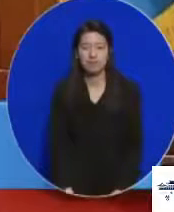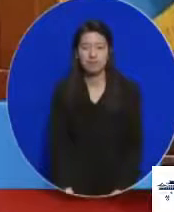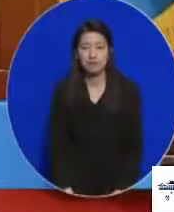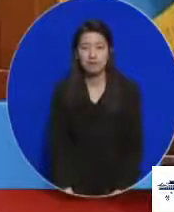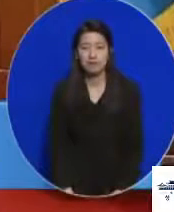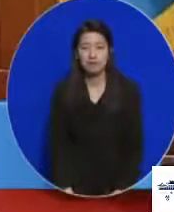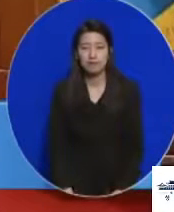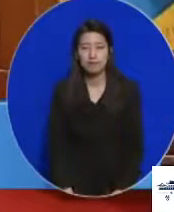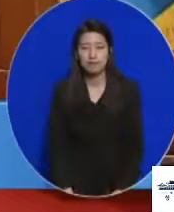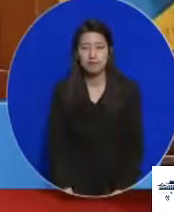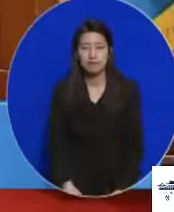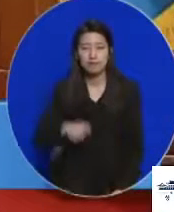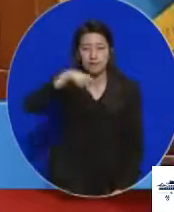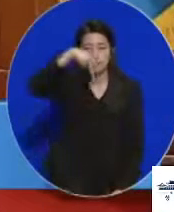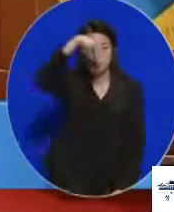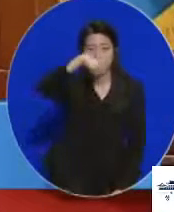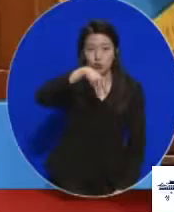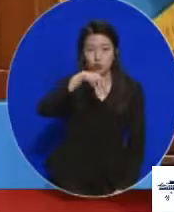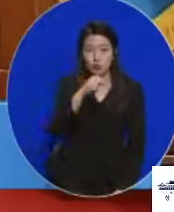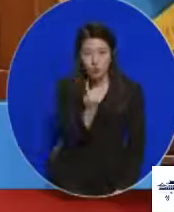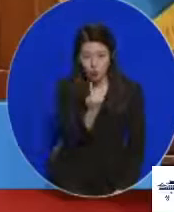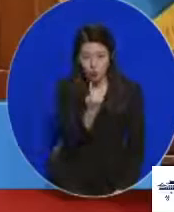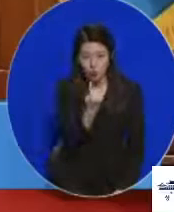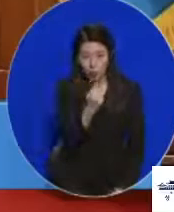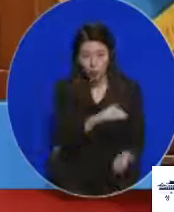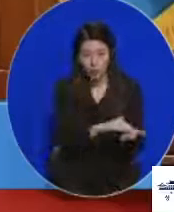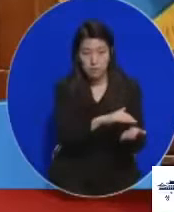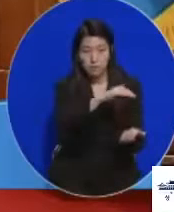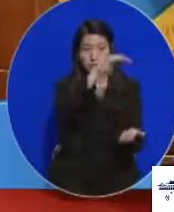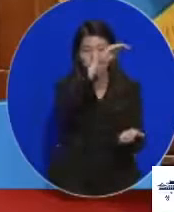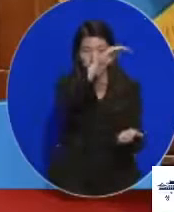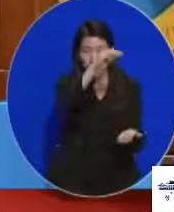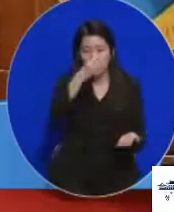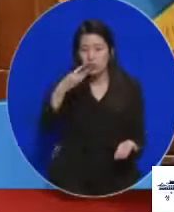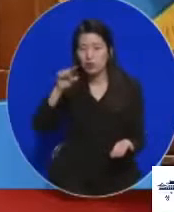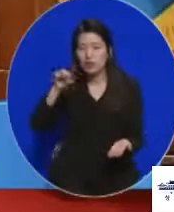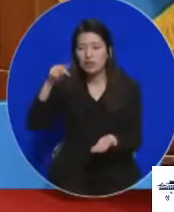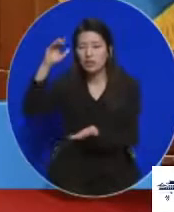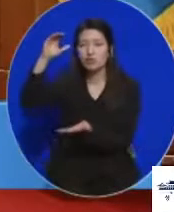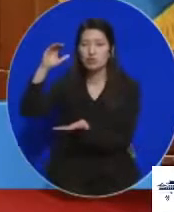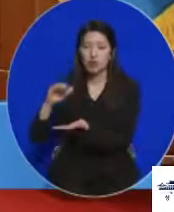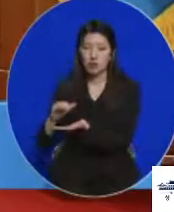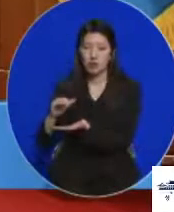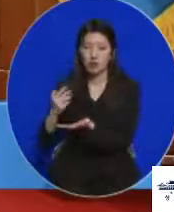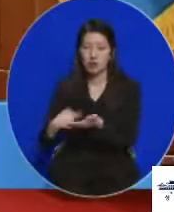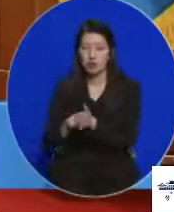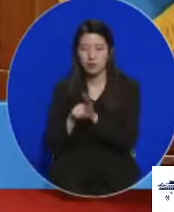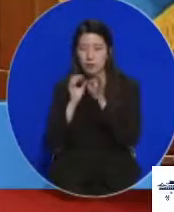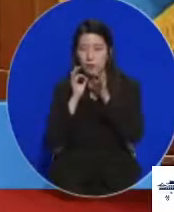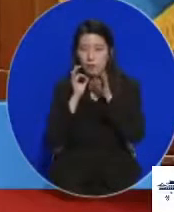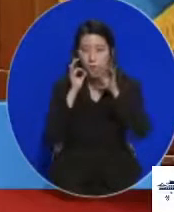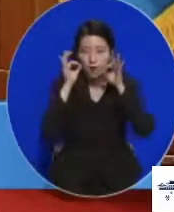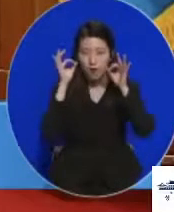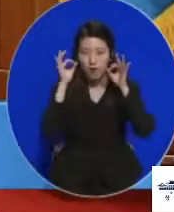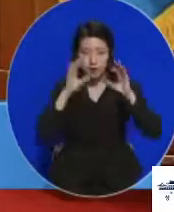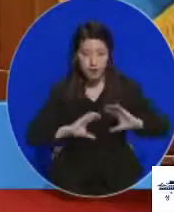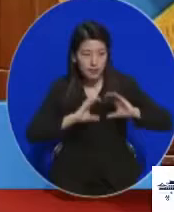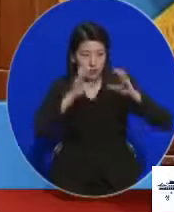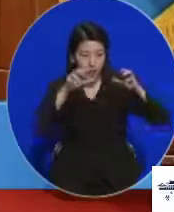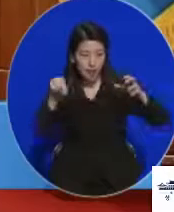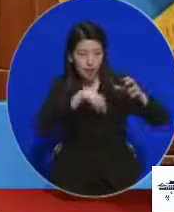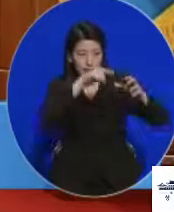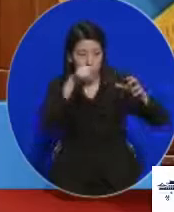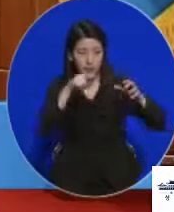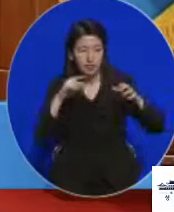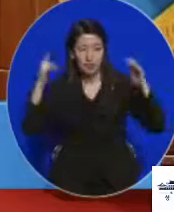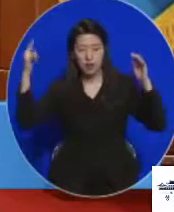정부는 수소 경제 와 저탄소 산업생태계 육성의 뚝 속도를 내고 세계 시장을 선점해